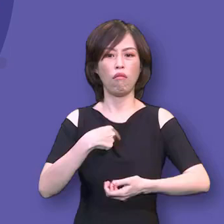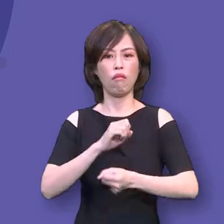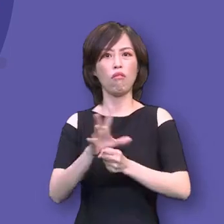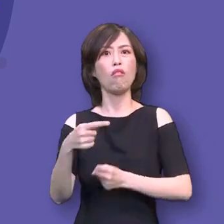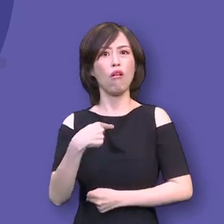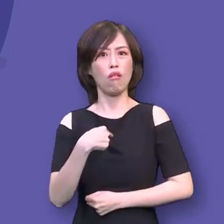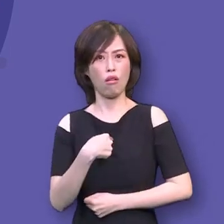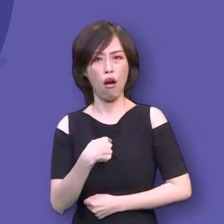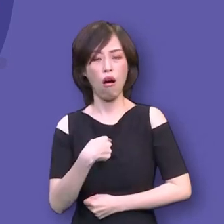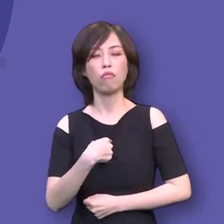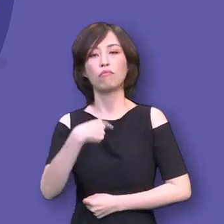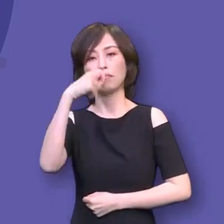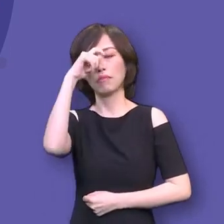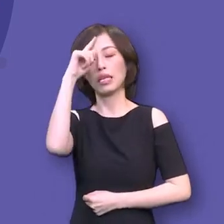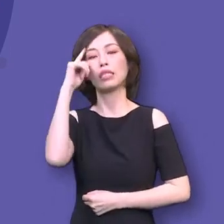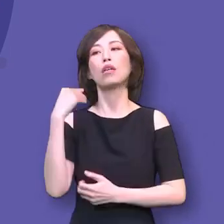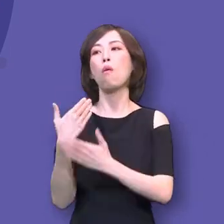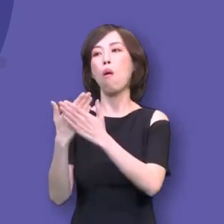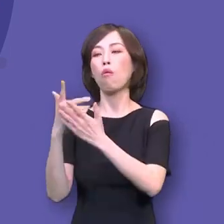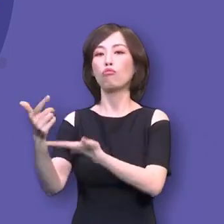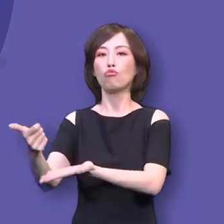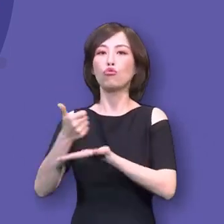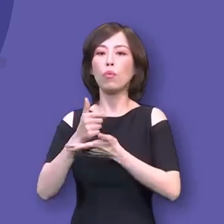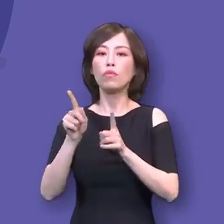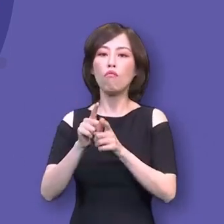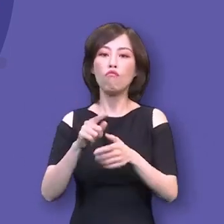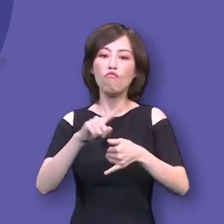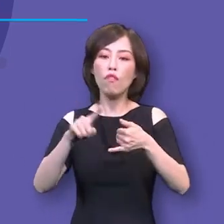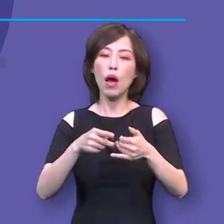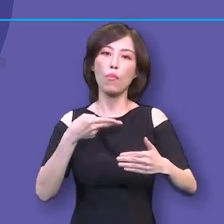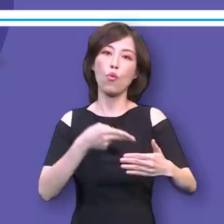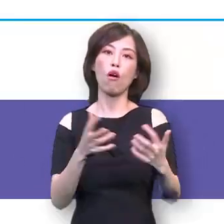cần thực hiện theo hướng dẫn của cán bộ y tế về cách nuôi trẻ thích hợp